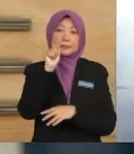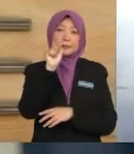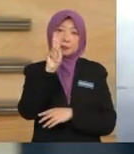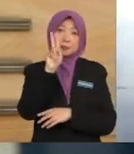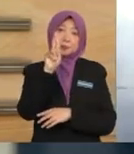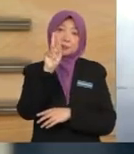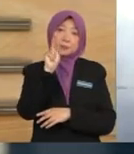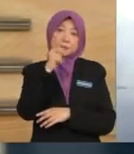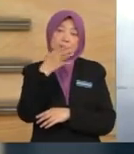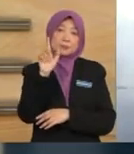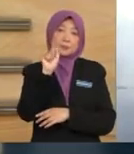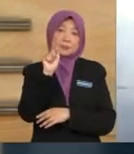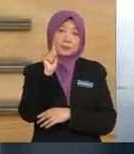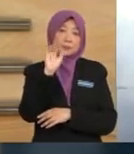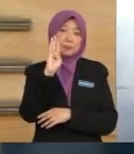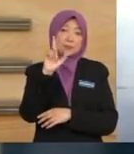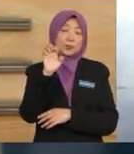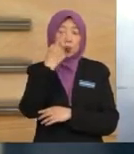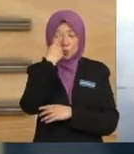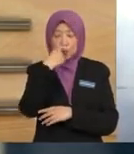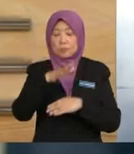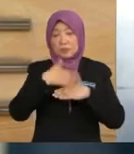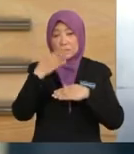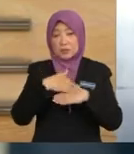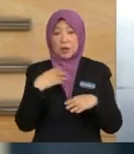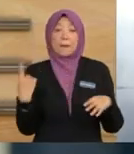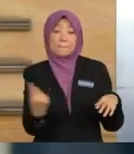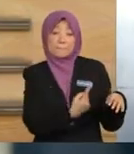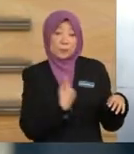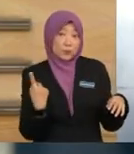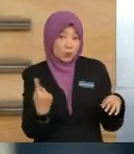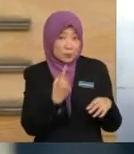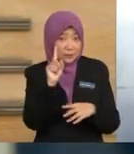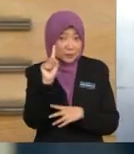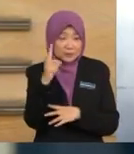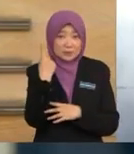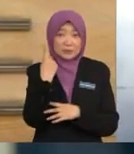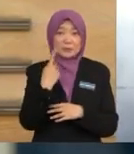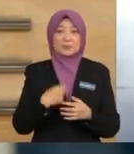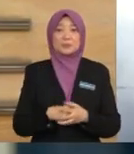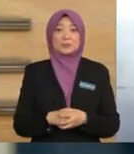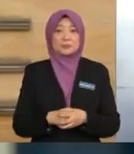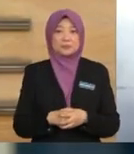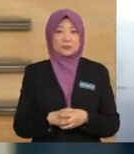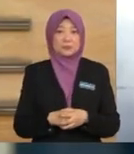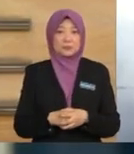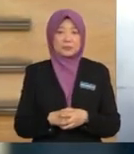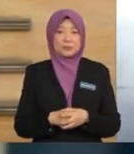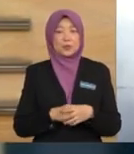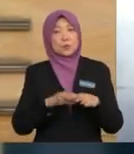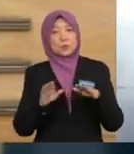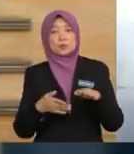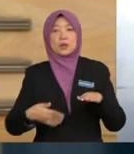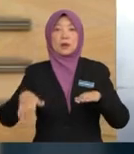turntable untuk pusinglah senang. Kita tak payah kita yang berpusing. Oh, di tepi di bahagian bawah saja. Ya, Rina. Bukan bawah. Nanti kita pusing bawah ni sampai naik